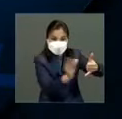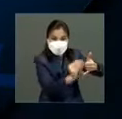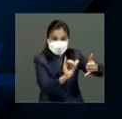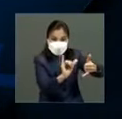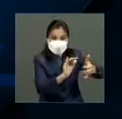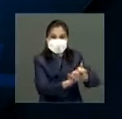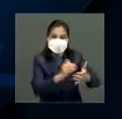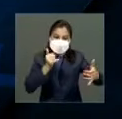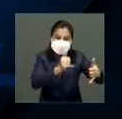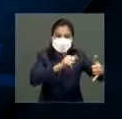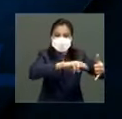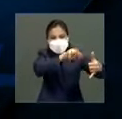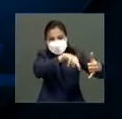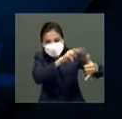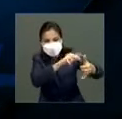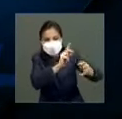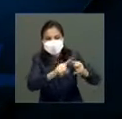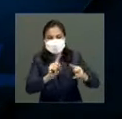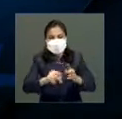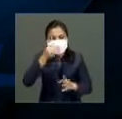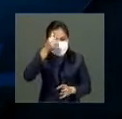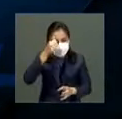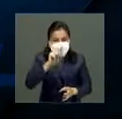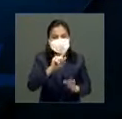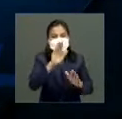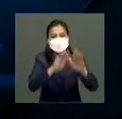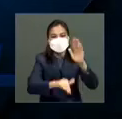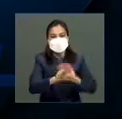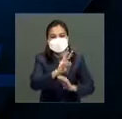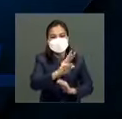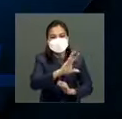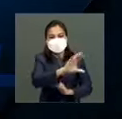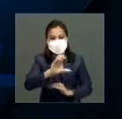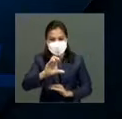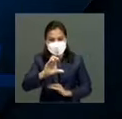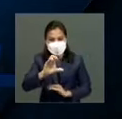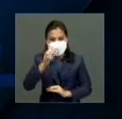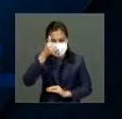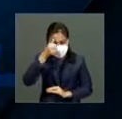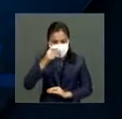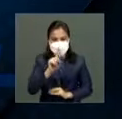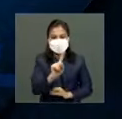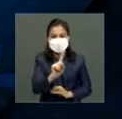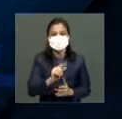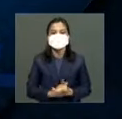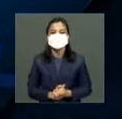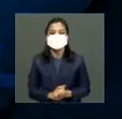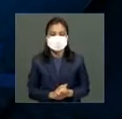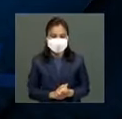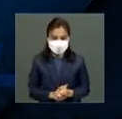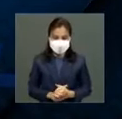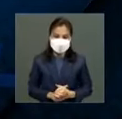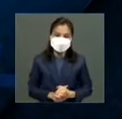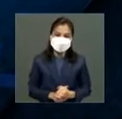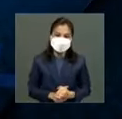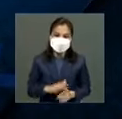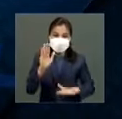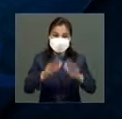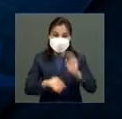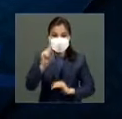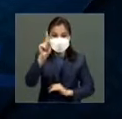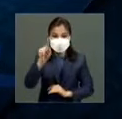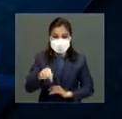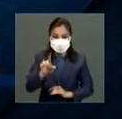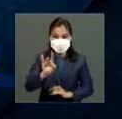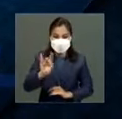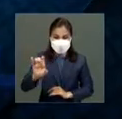ไปตรวจนะครับก็ประมาณสักวันละ600คนต่อวันนะครับวันละ600นะครับก็ประมาณ 1,800 นะ